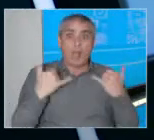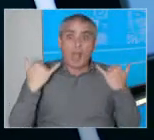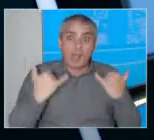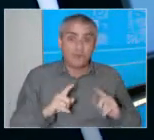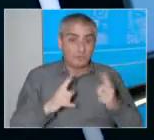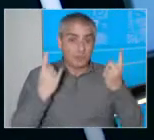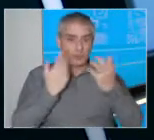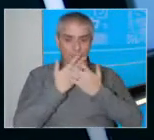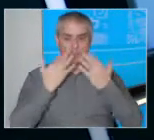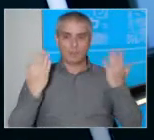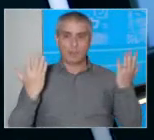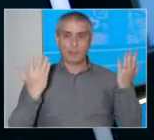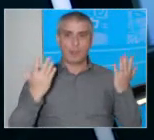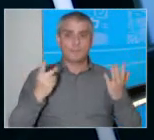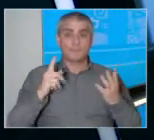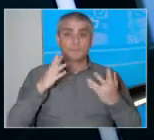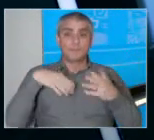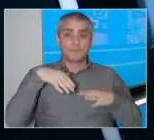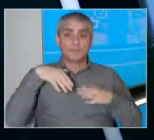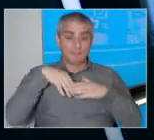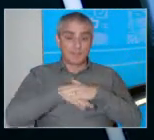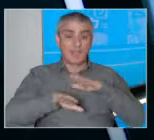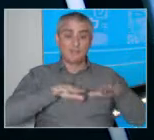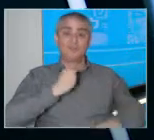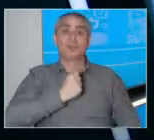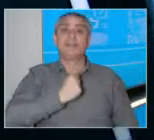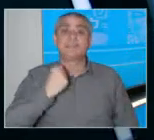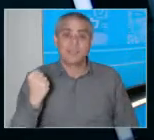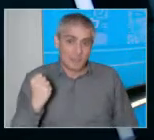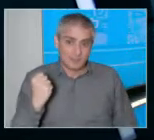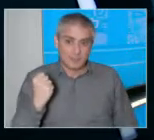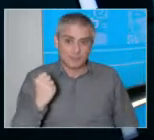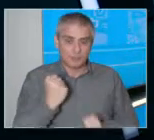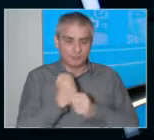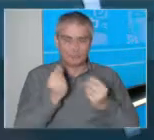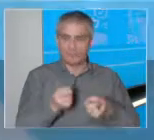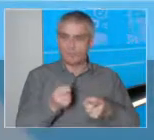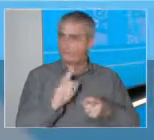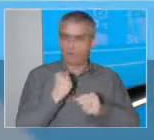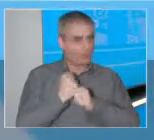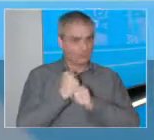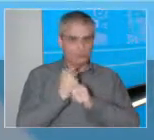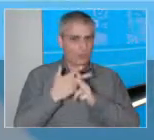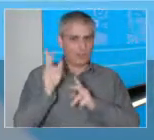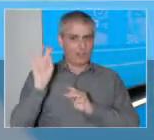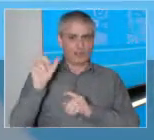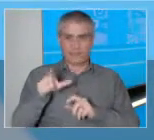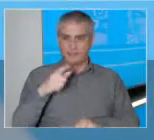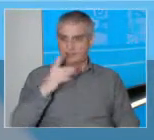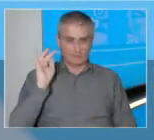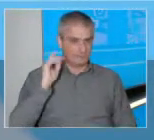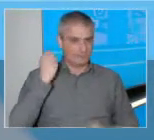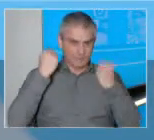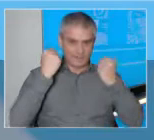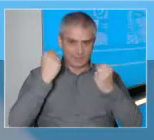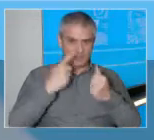פתאום התבורר, שמה, תחת ממשלת ימין, נעשו הדברים האלה, והם לא נעשו רק כלפי ימין, הם נעשו כלפי